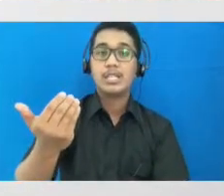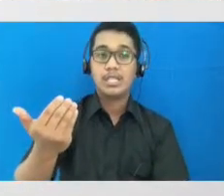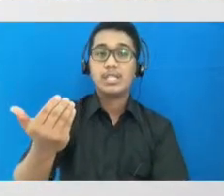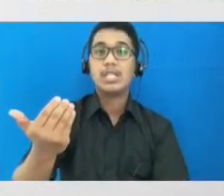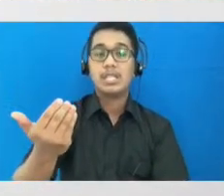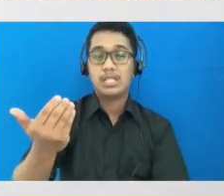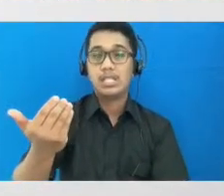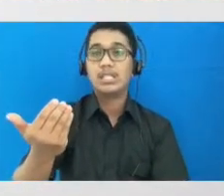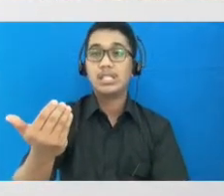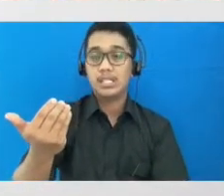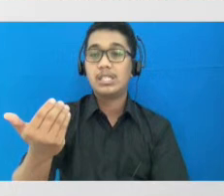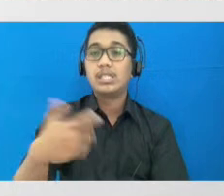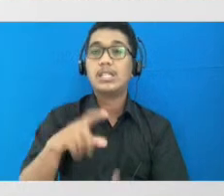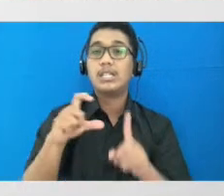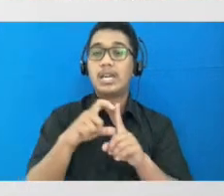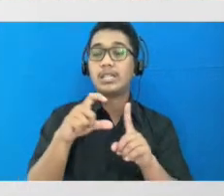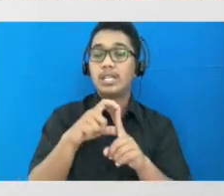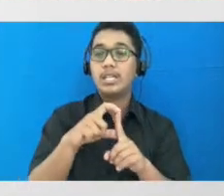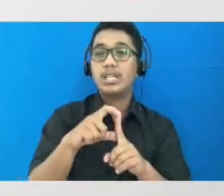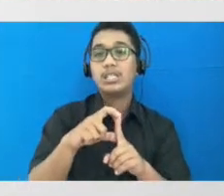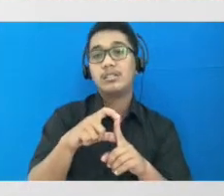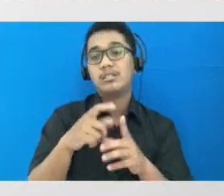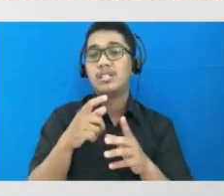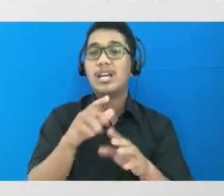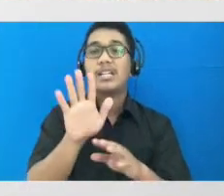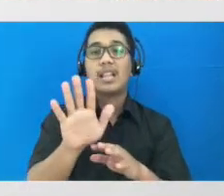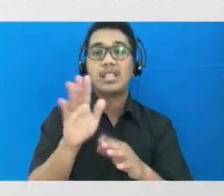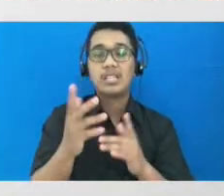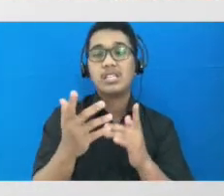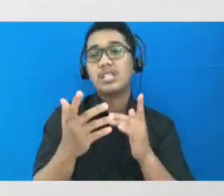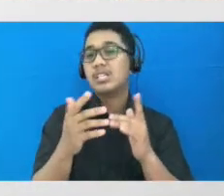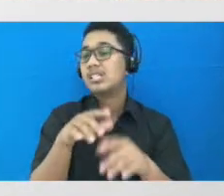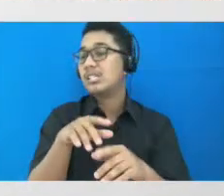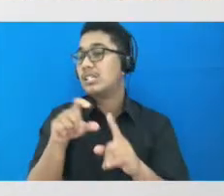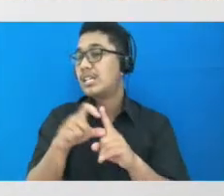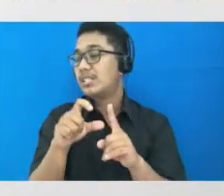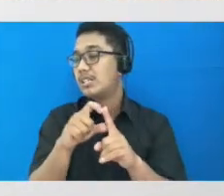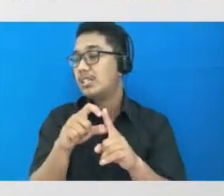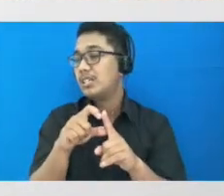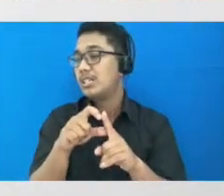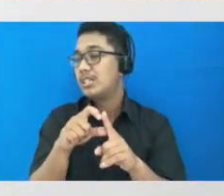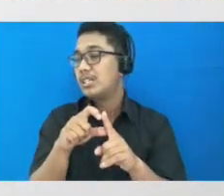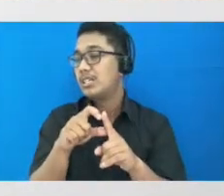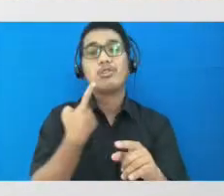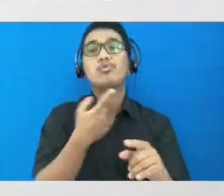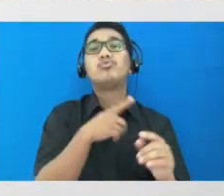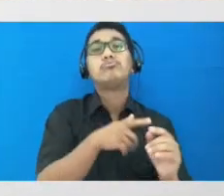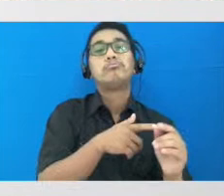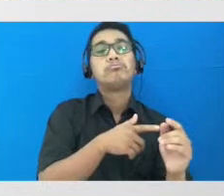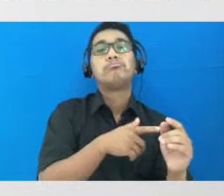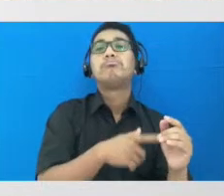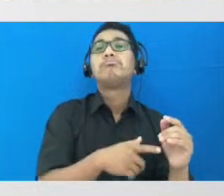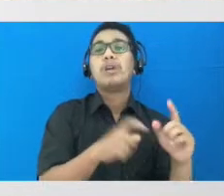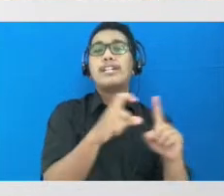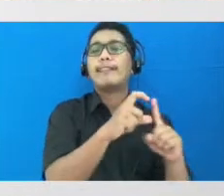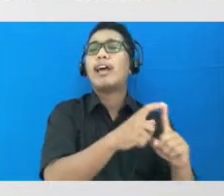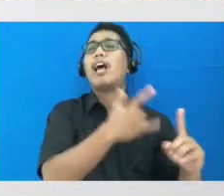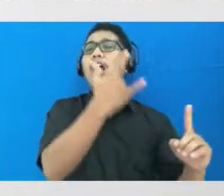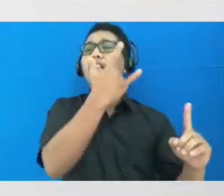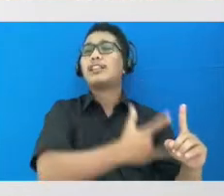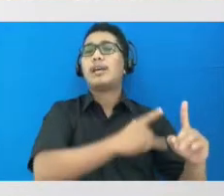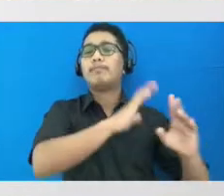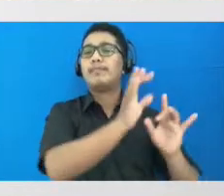itu data itu akan reset di internet atau akan ada selalu di internet once data